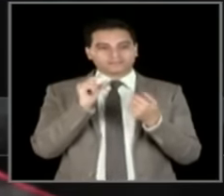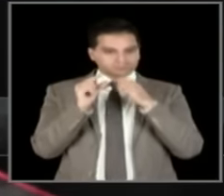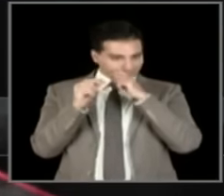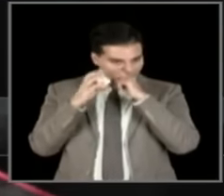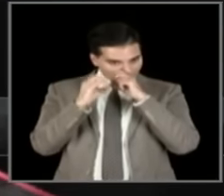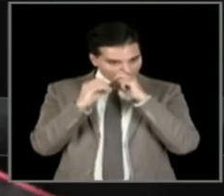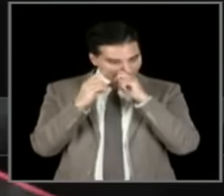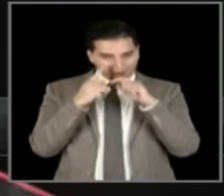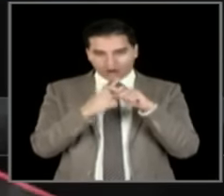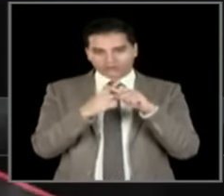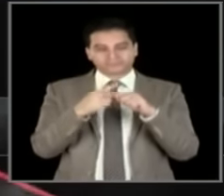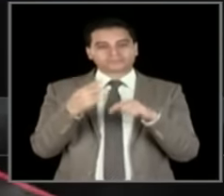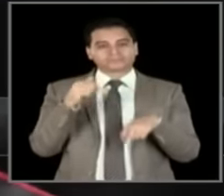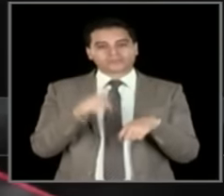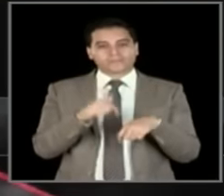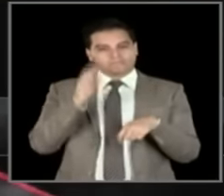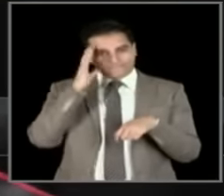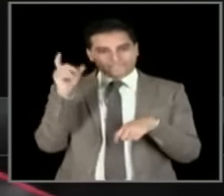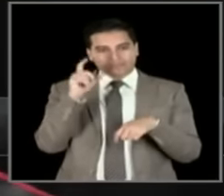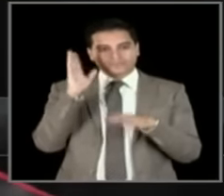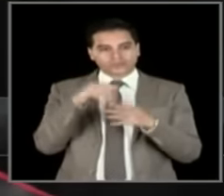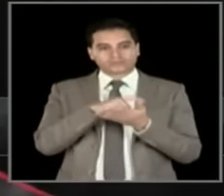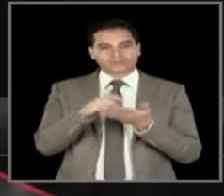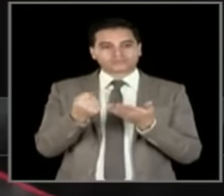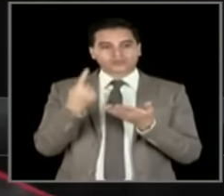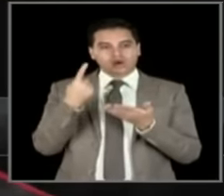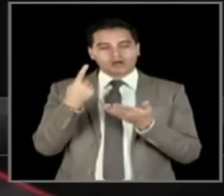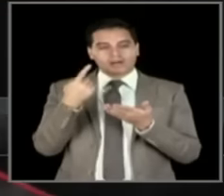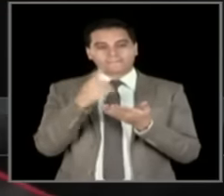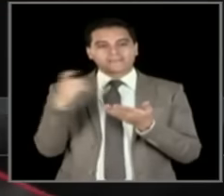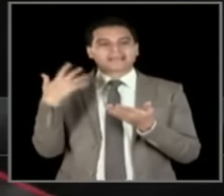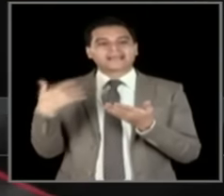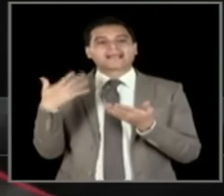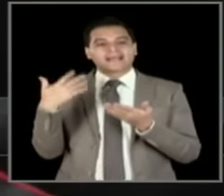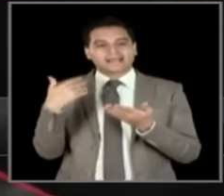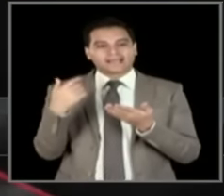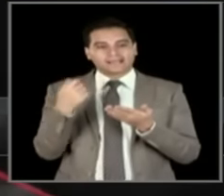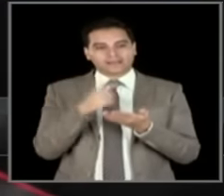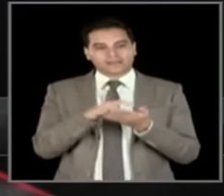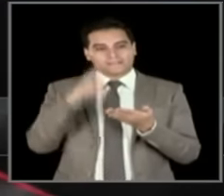أوم. غلط. ما هو المسجد الموجود على فئة المئة جني الورقية المصرية؟